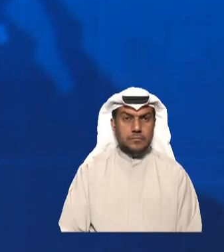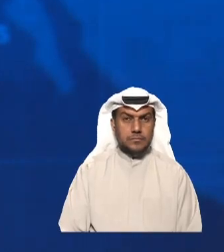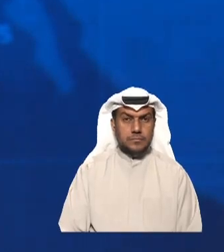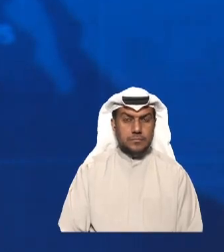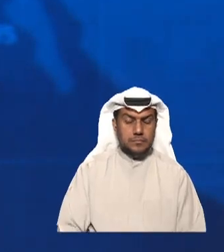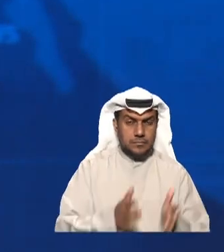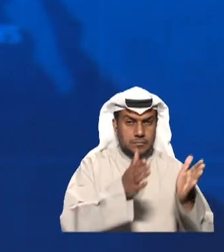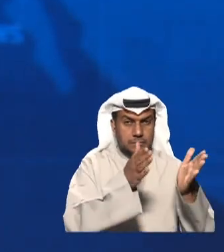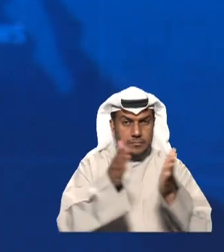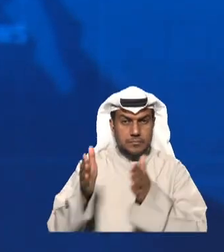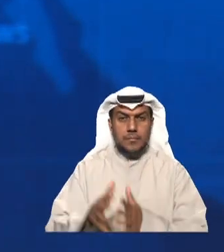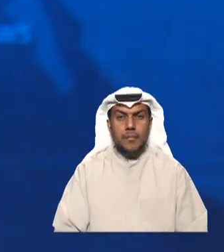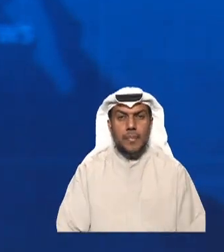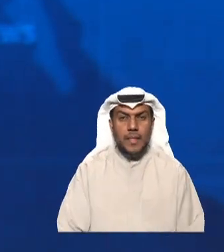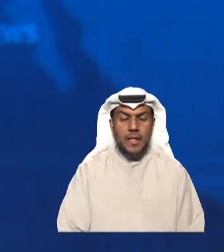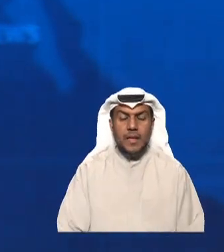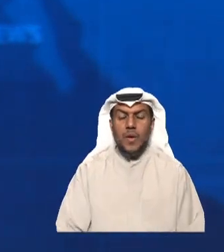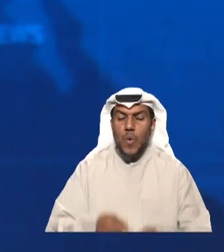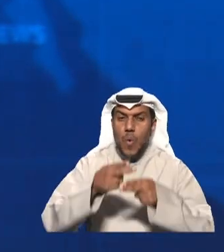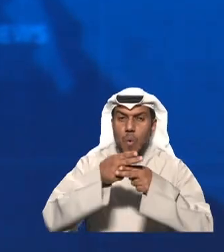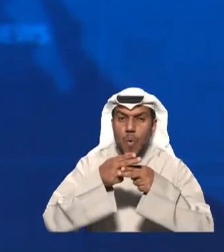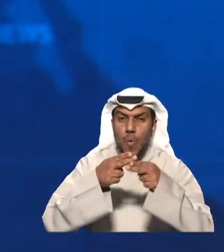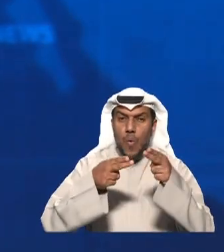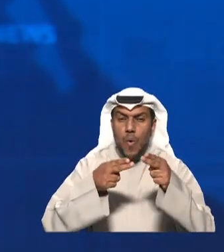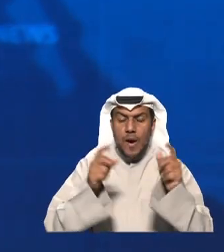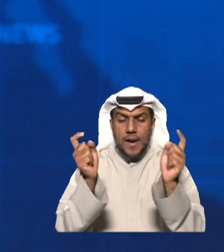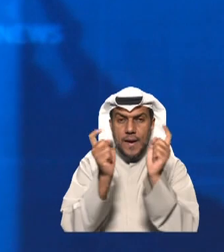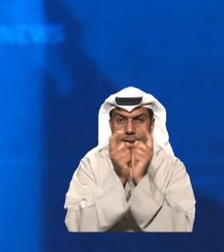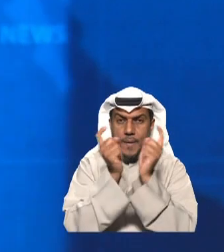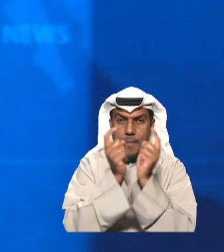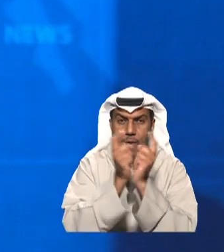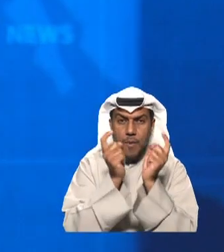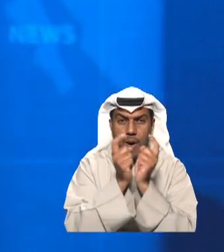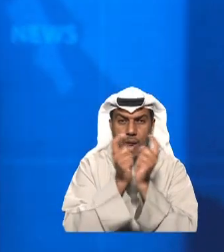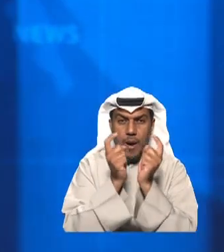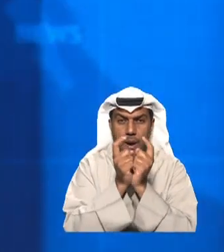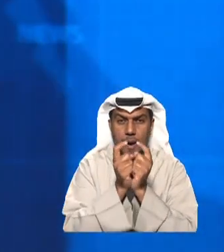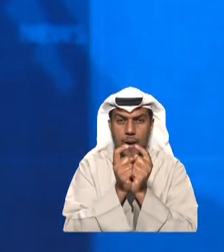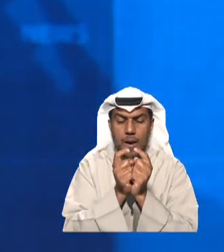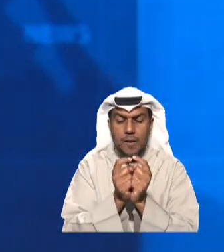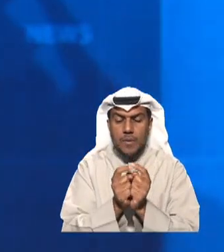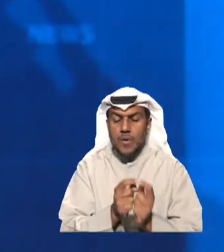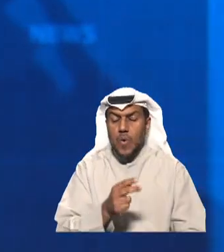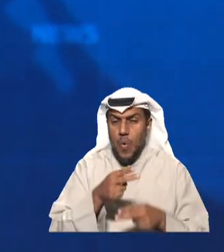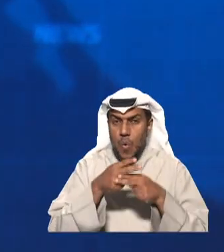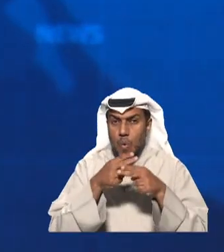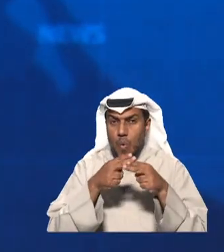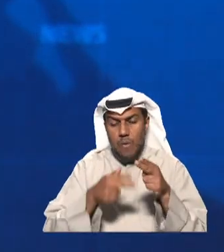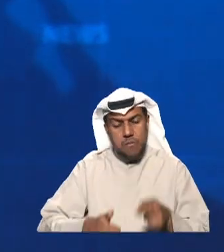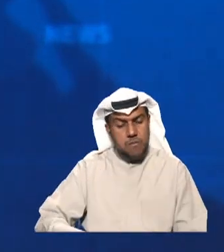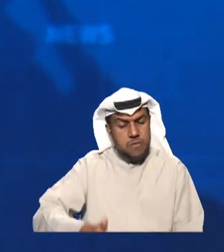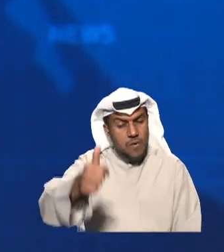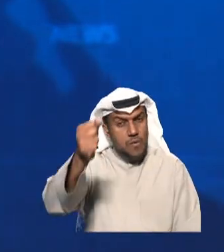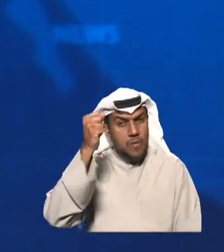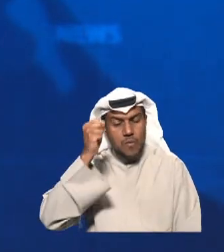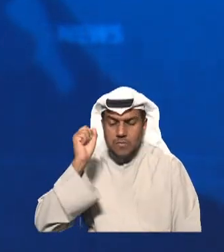سجل أزرق اليد نتيجة قاسية وكبيرة على نظيره منتخب هونغ كونغ، وذلك ضمن